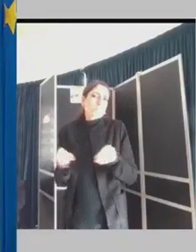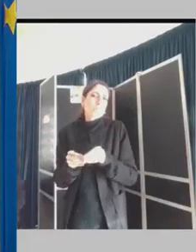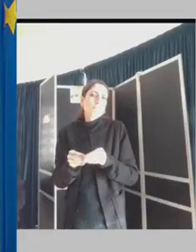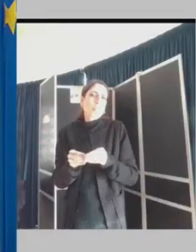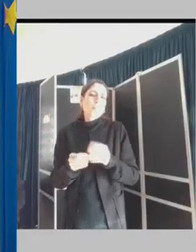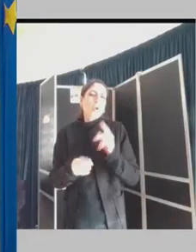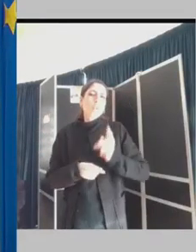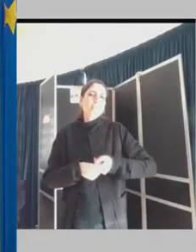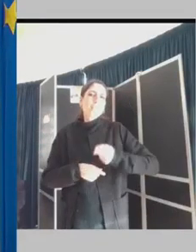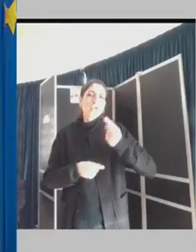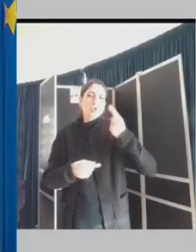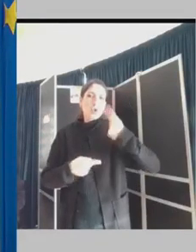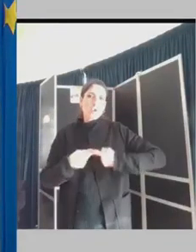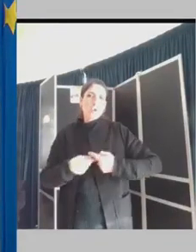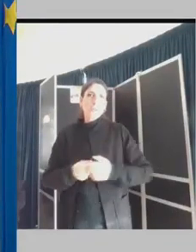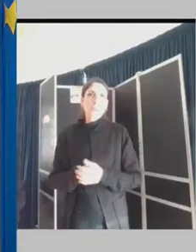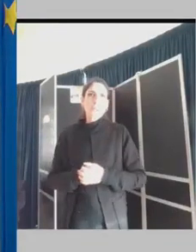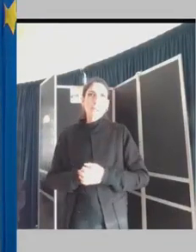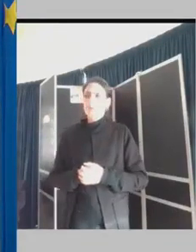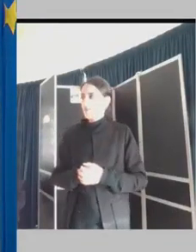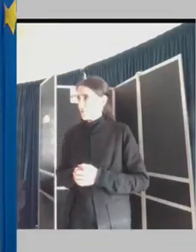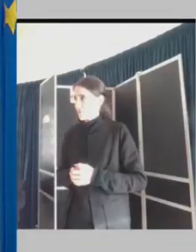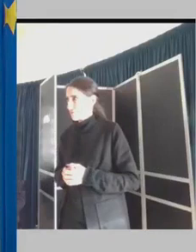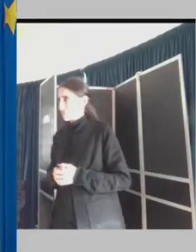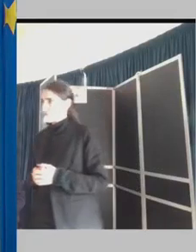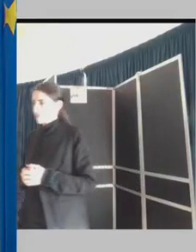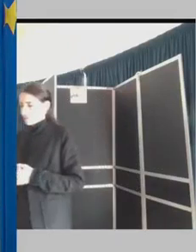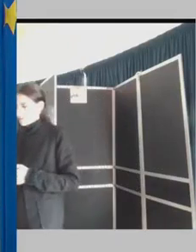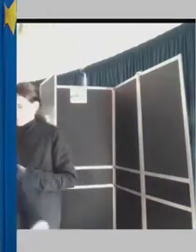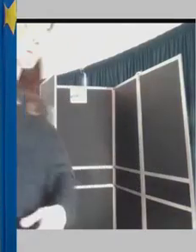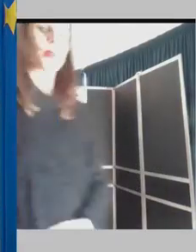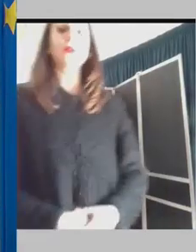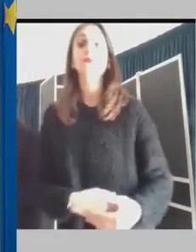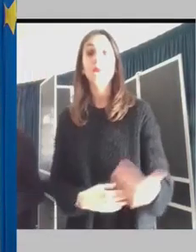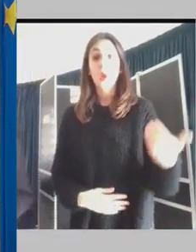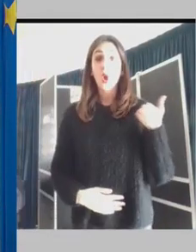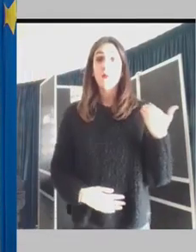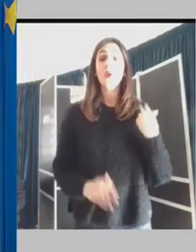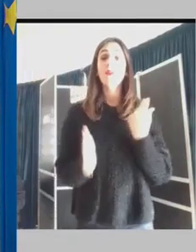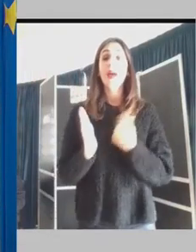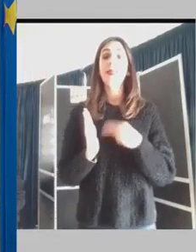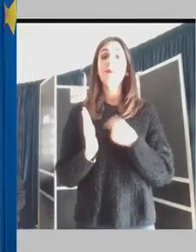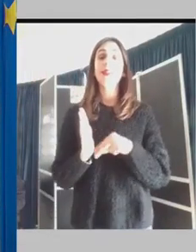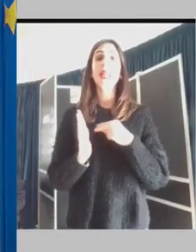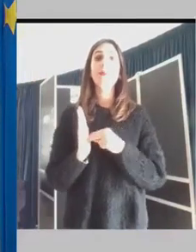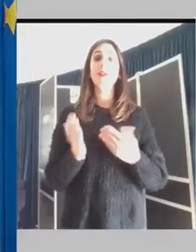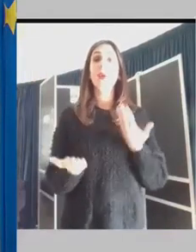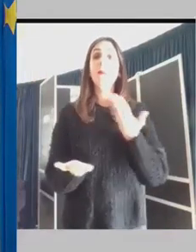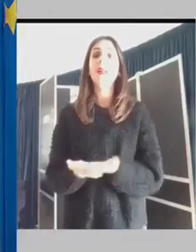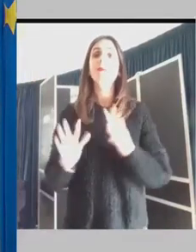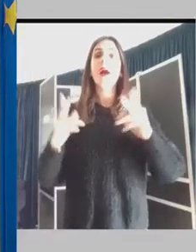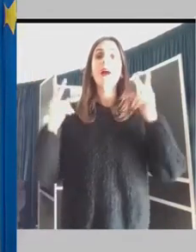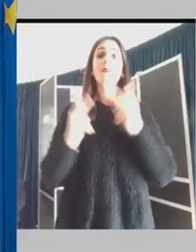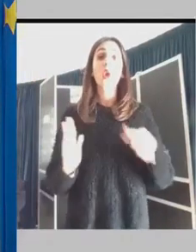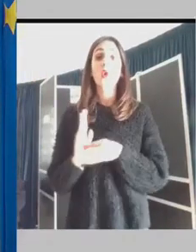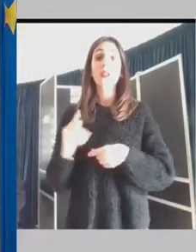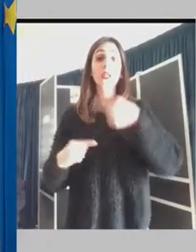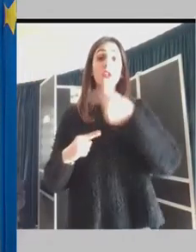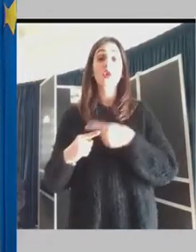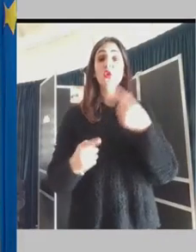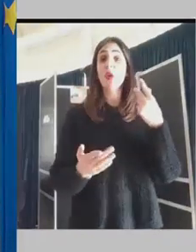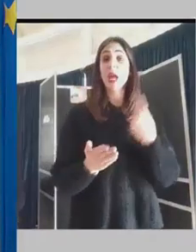Vivo. Allora, è stato presentato un emendamento, ma gli emendamenti sull'ordine del giorno non sono presentabili, però mi pare di